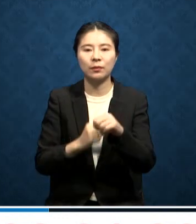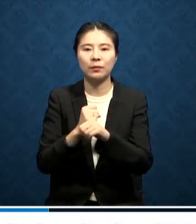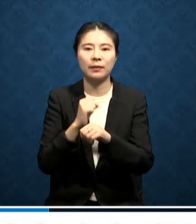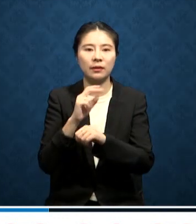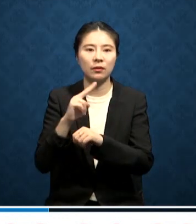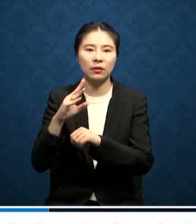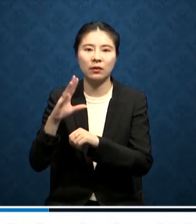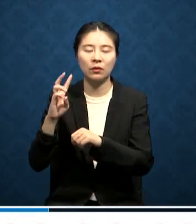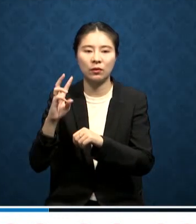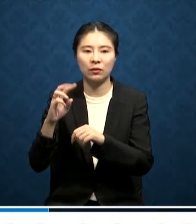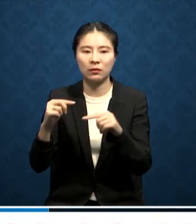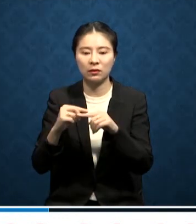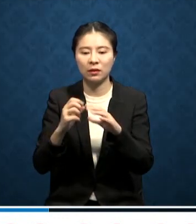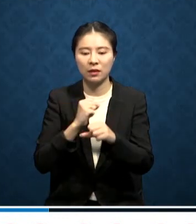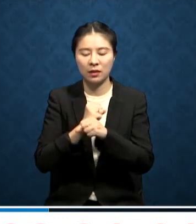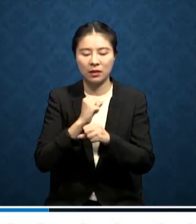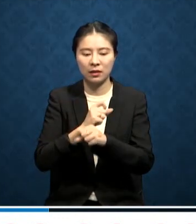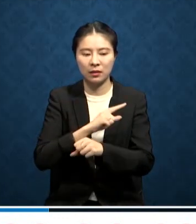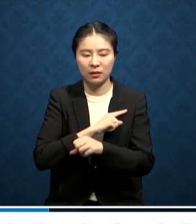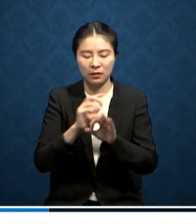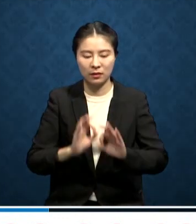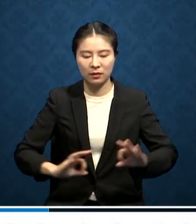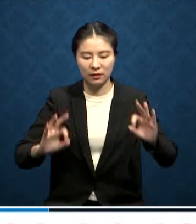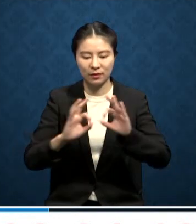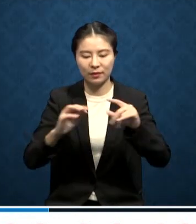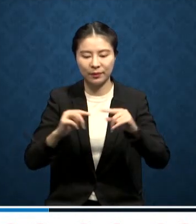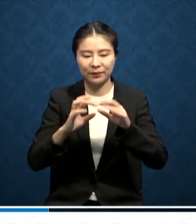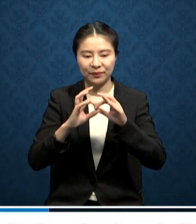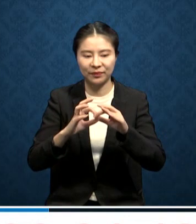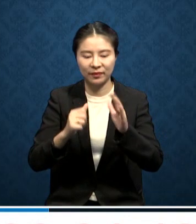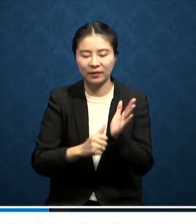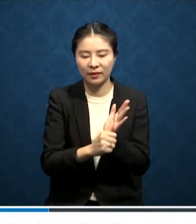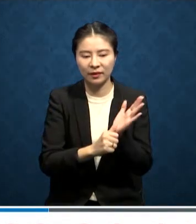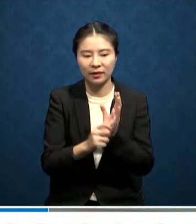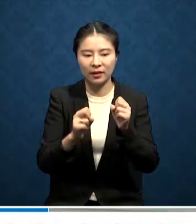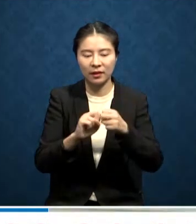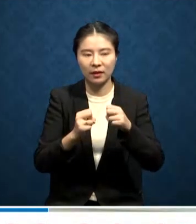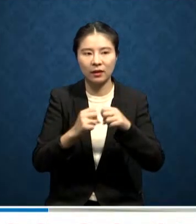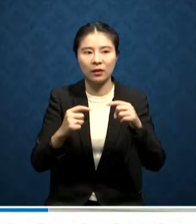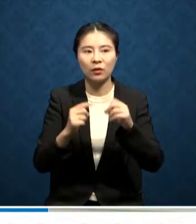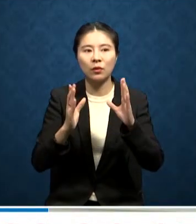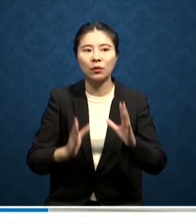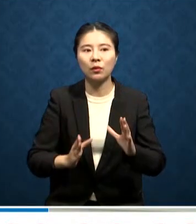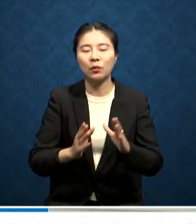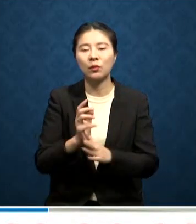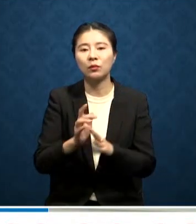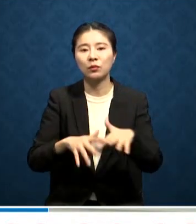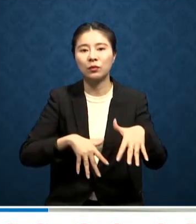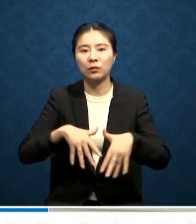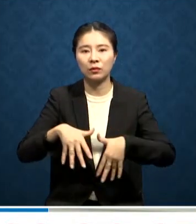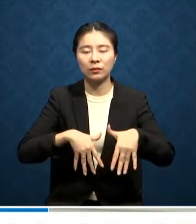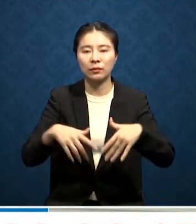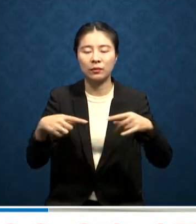เผชิญกับภารกิจที่สำคัญโดยเฉพาะอย่างยิ่งในการแก้ไขปัญหาของผู้บริโภคในด้านการออกอากาศโทรทัศน์และโทรคมนาคมที่เกิดจาก